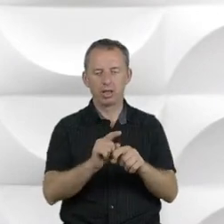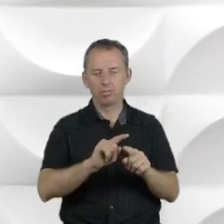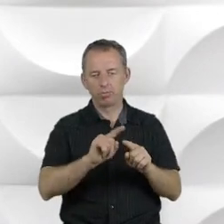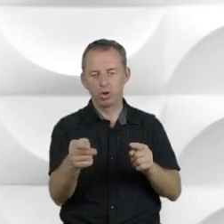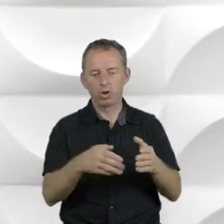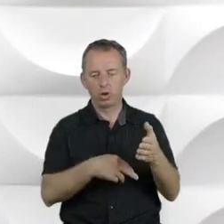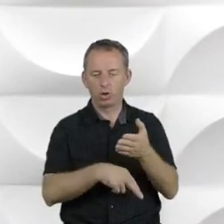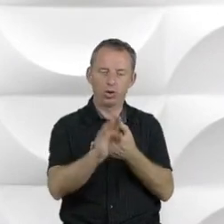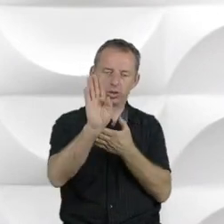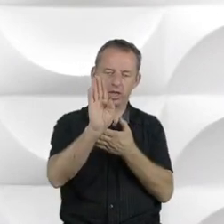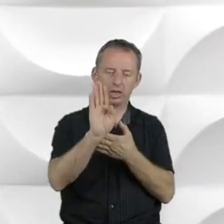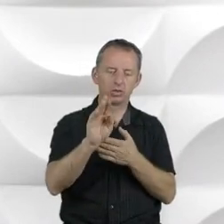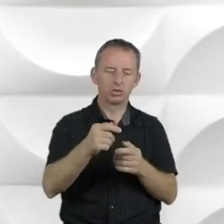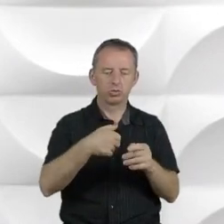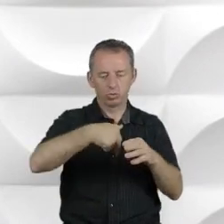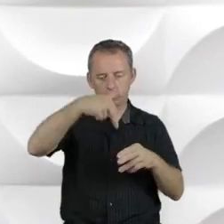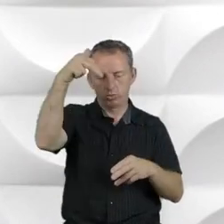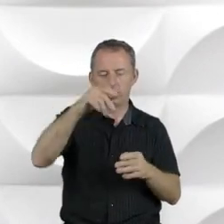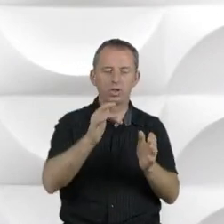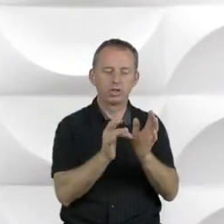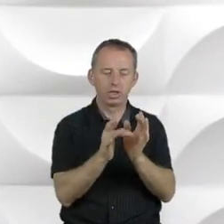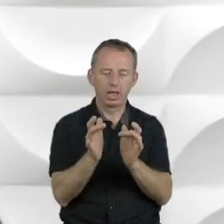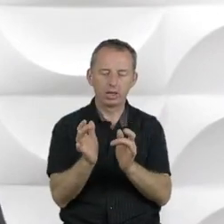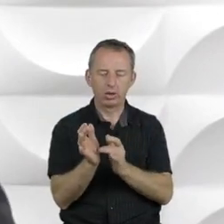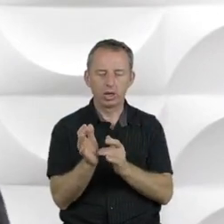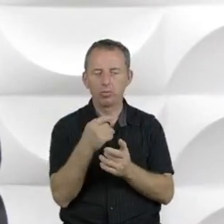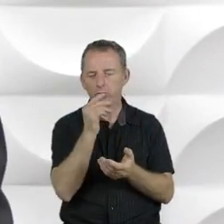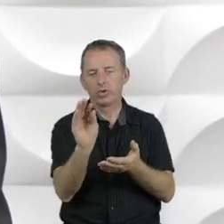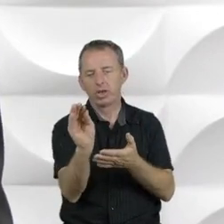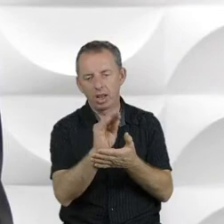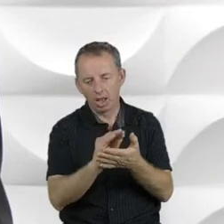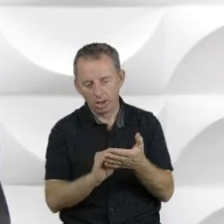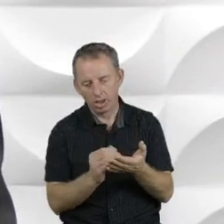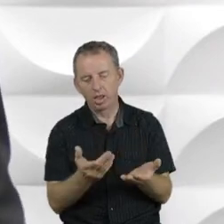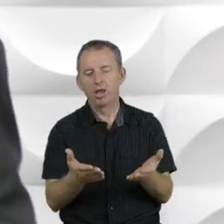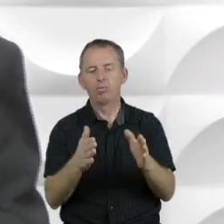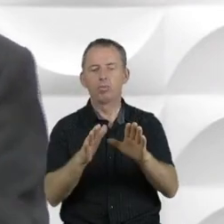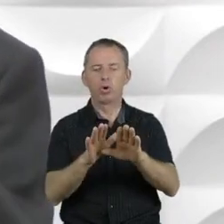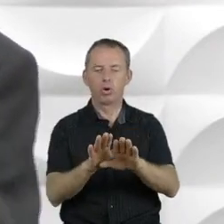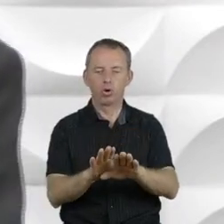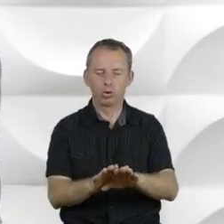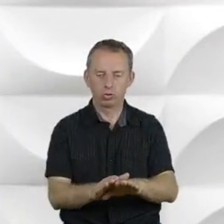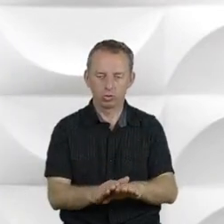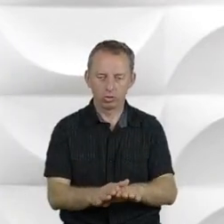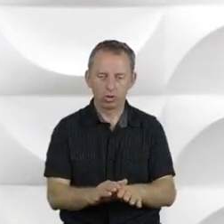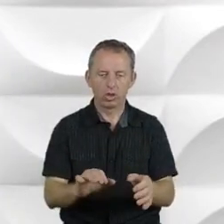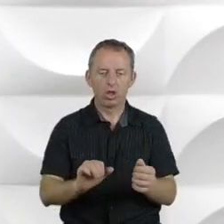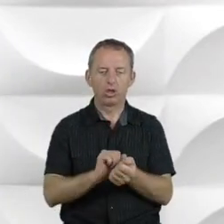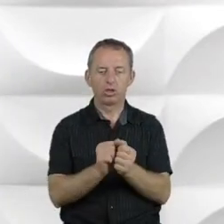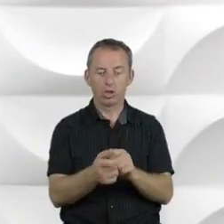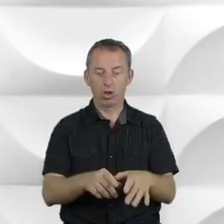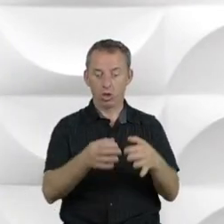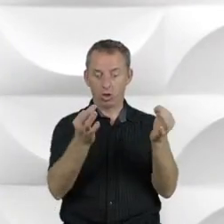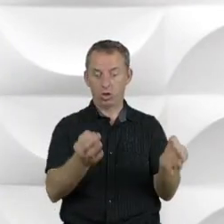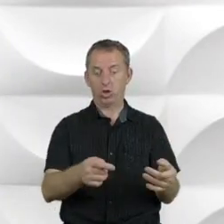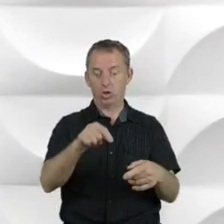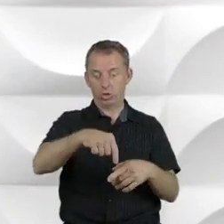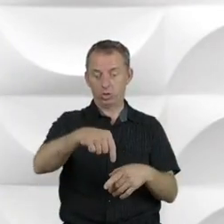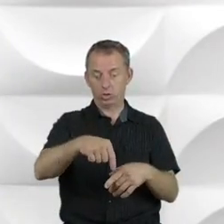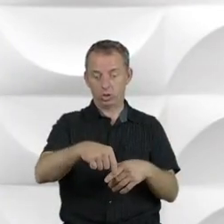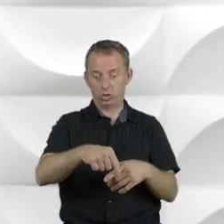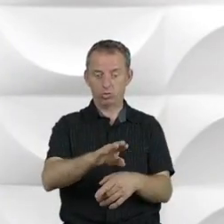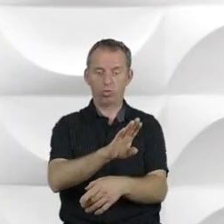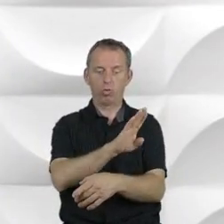ziemi Zbawiciela, mówi: napisz, błogosławieni są odtąd